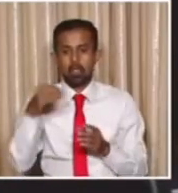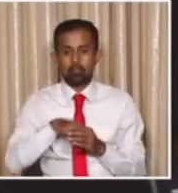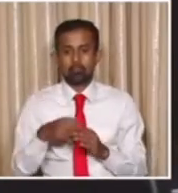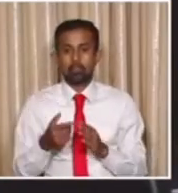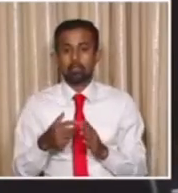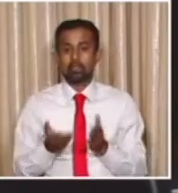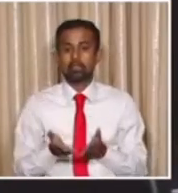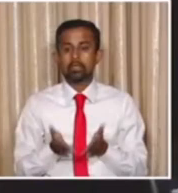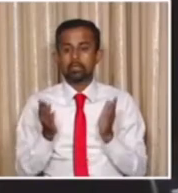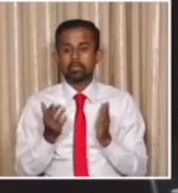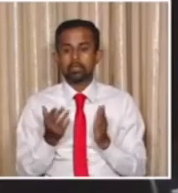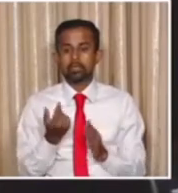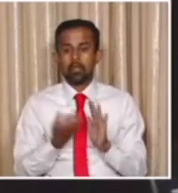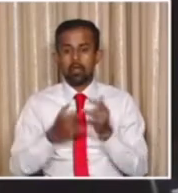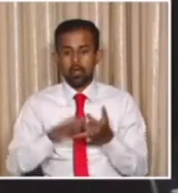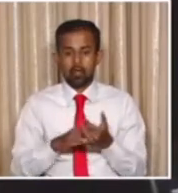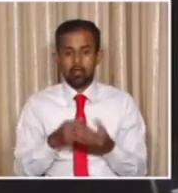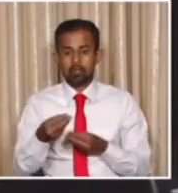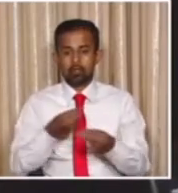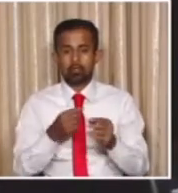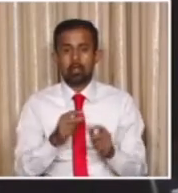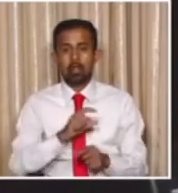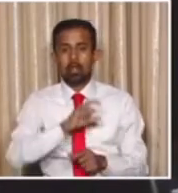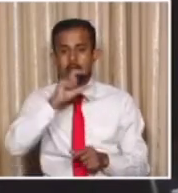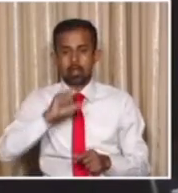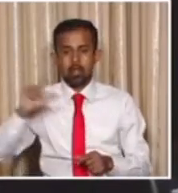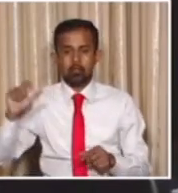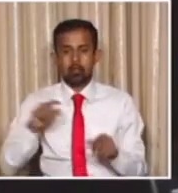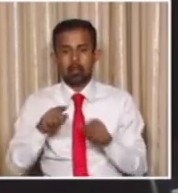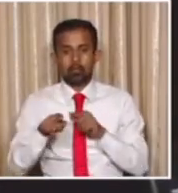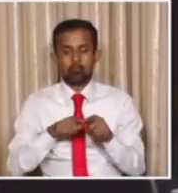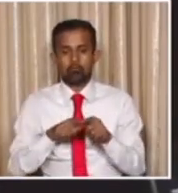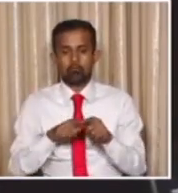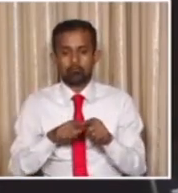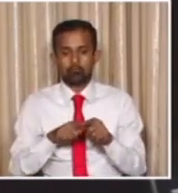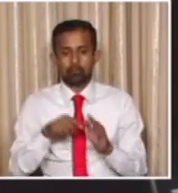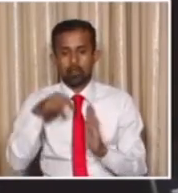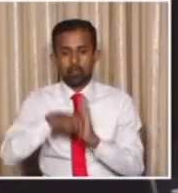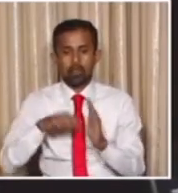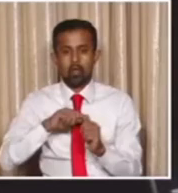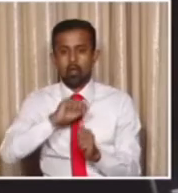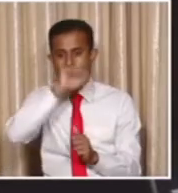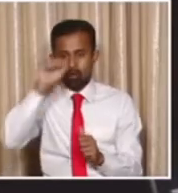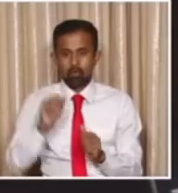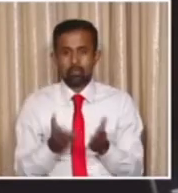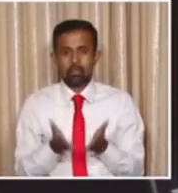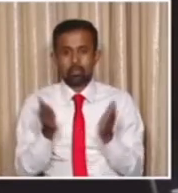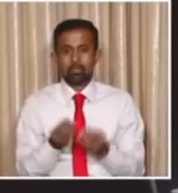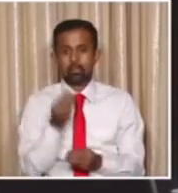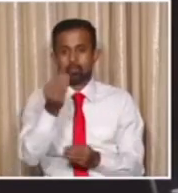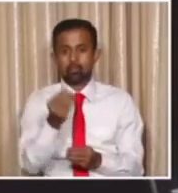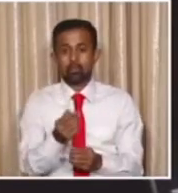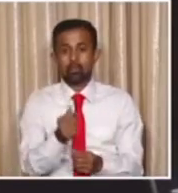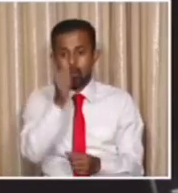රුපියලෙන් ගනුදෙනු කරන්න අවස්ථාව දෙන්න ඒ කියන්නේ නේපාලයේ විදියට සමහර ඒ දකුණු ආසියාතික රටවල් වලට ඉන්දියාව දීලා තියෙන එක ඌලක්